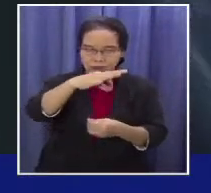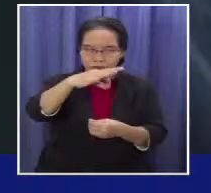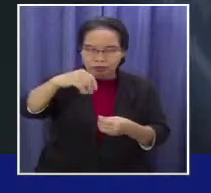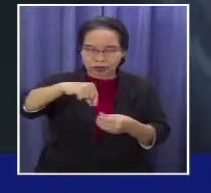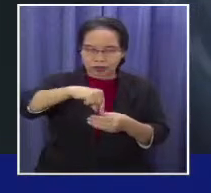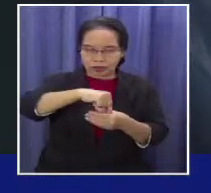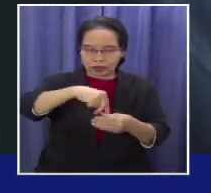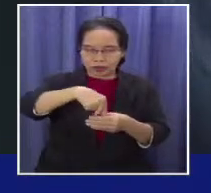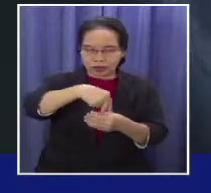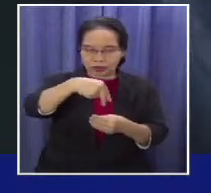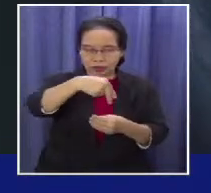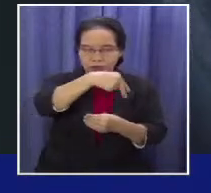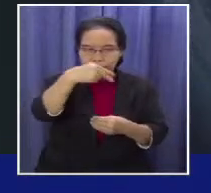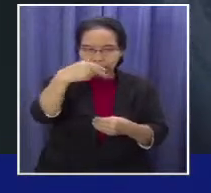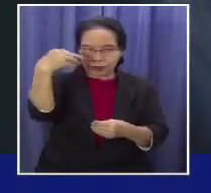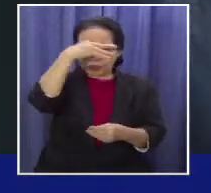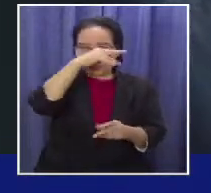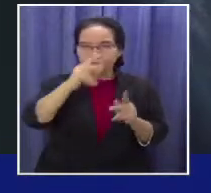agya